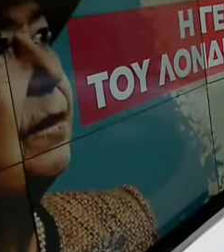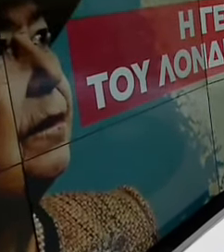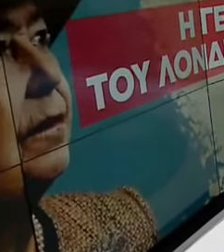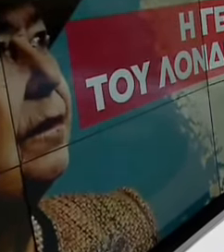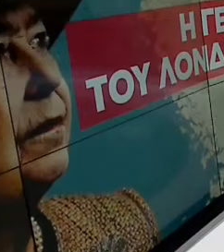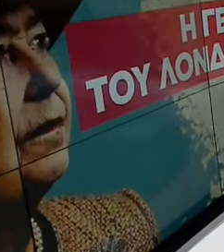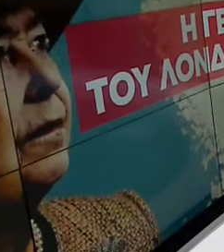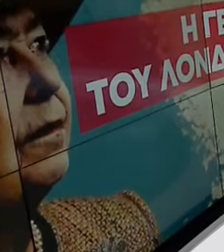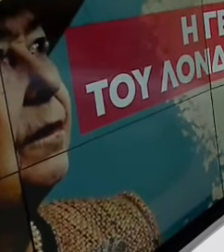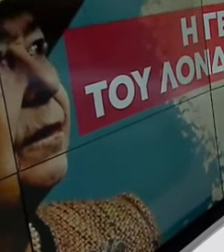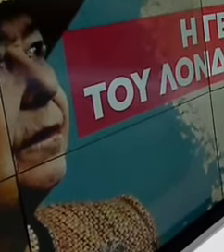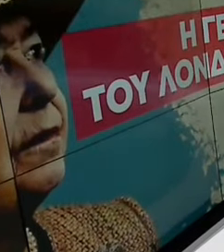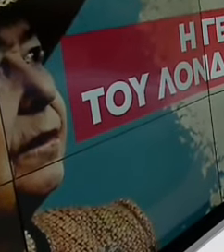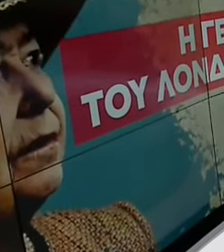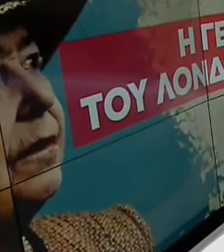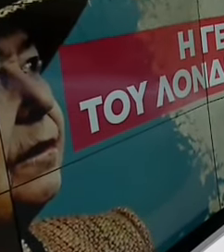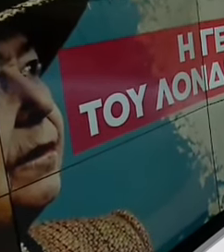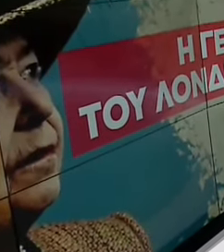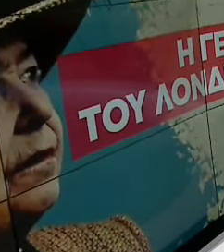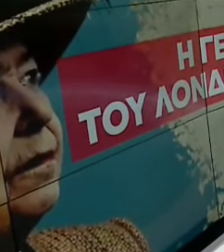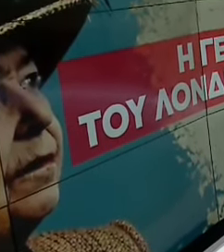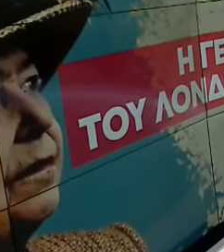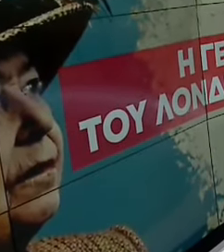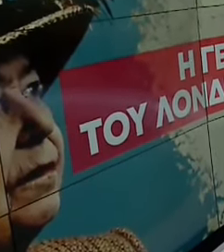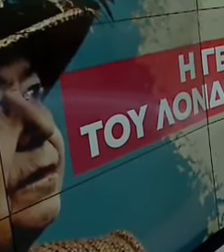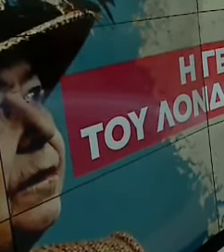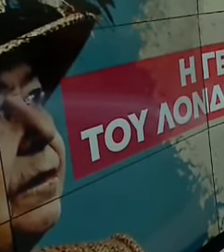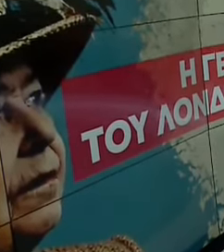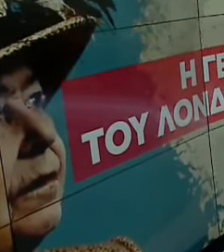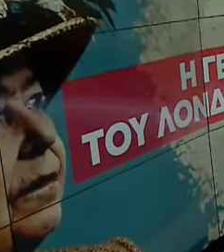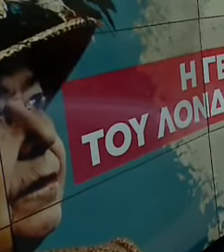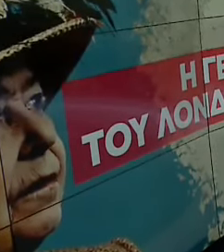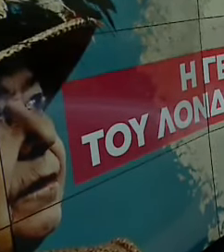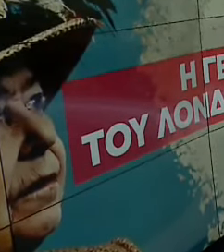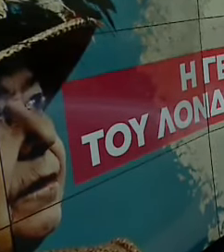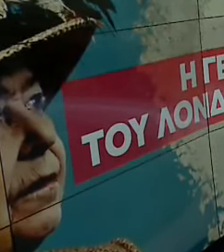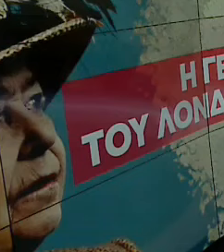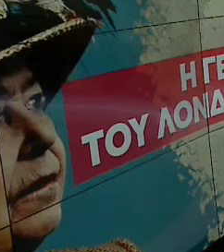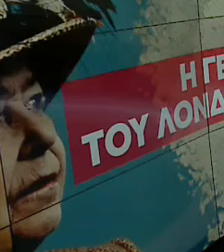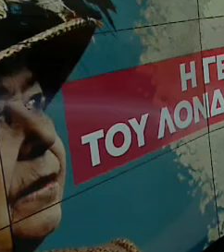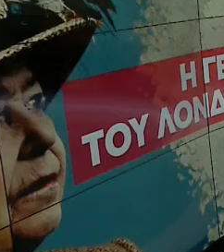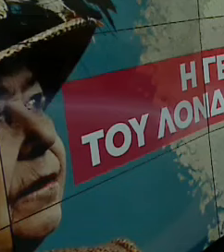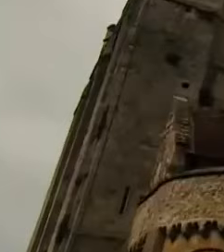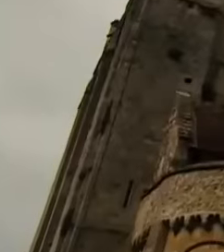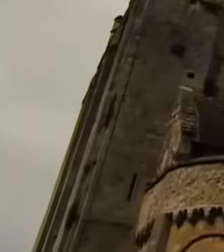αλλά όλοι οι φίλοι το χαμό της μακροβιότερης, ίσως και καλύτερης βασίλισσας.